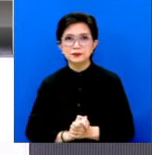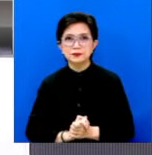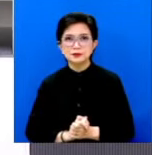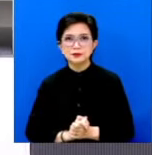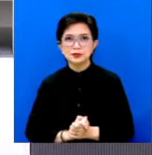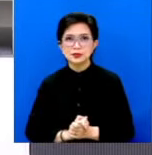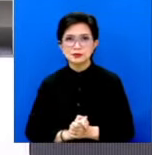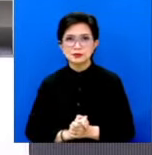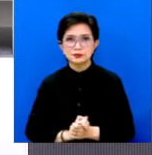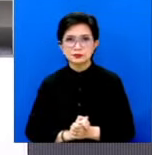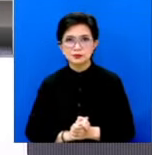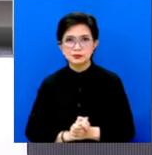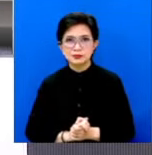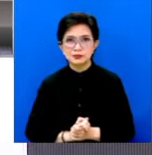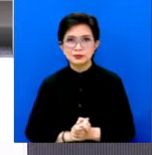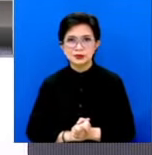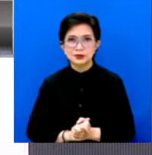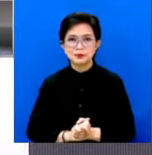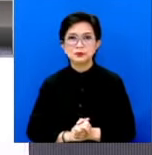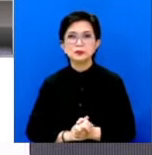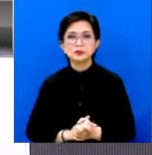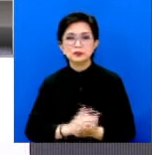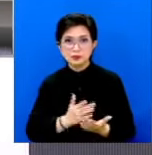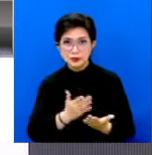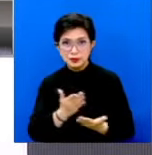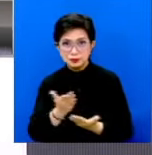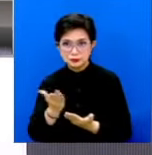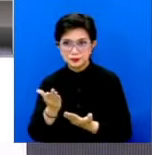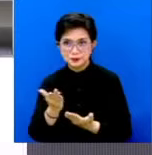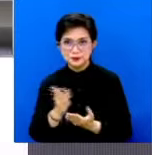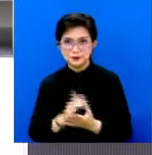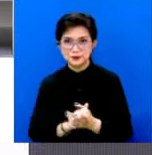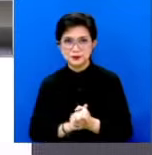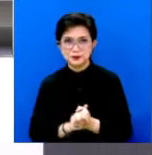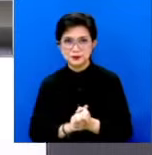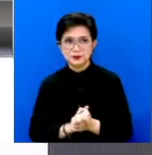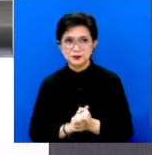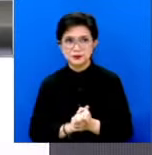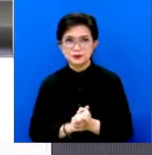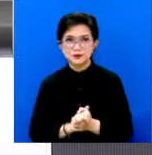Funa Wona Malaso Langi Wegenti Pawendadi